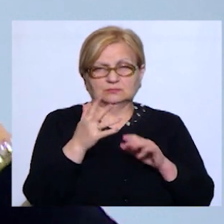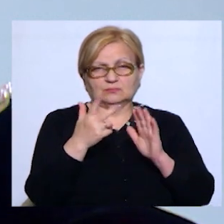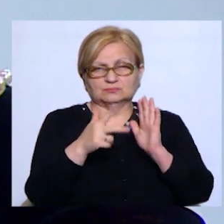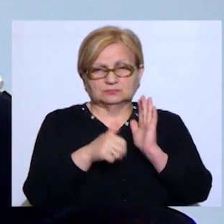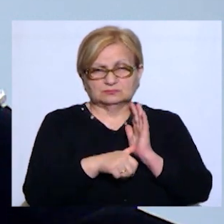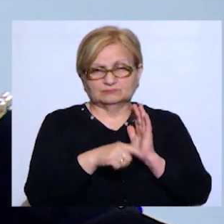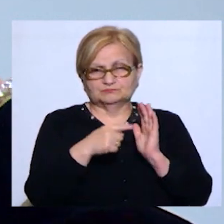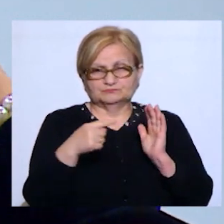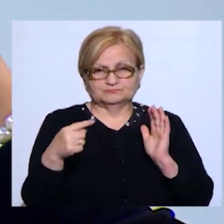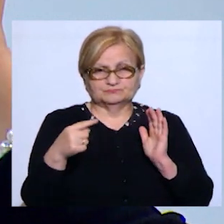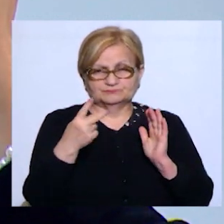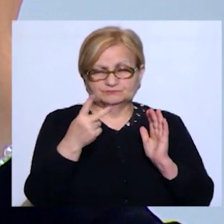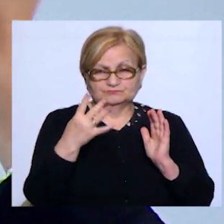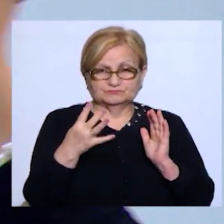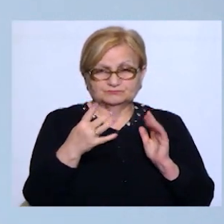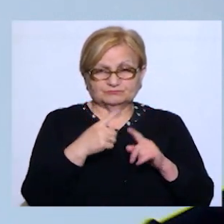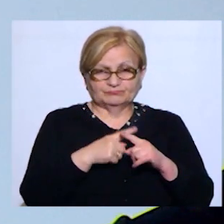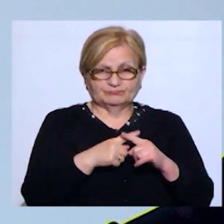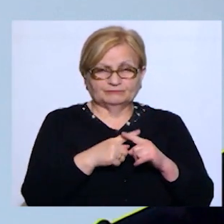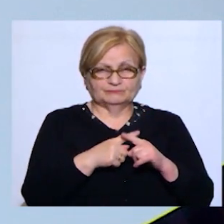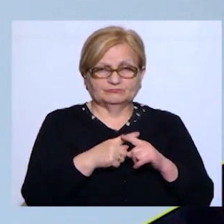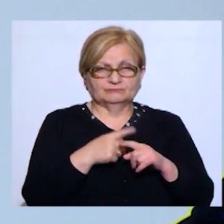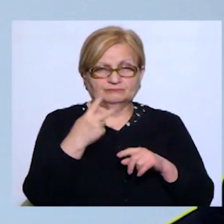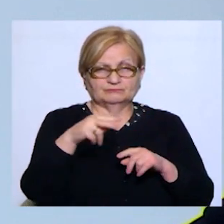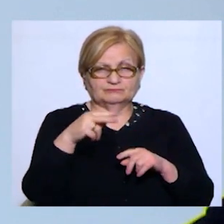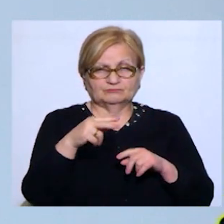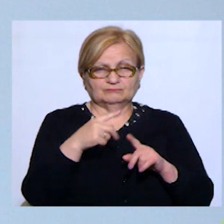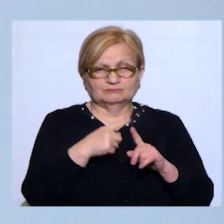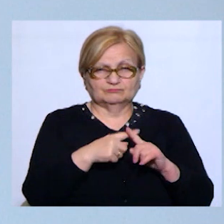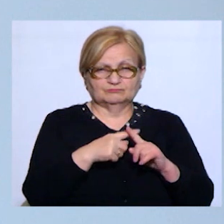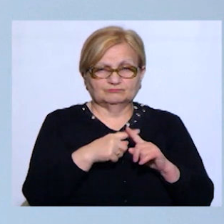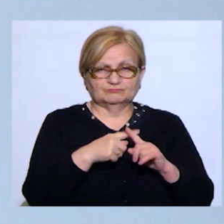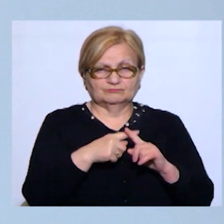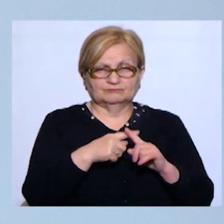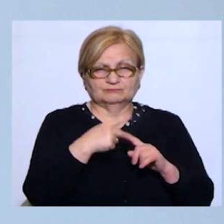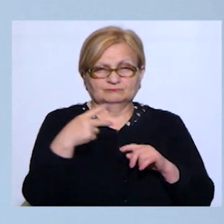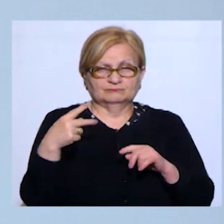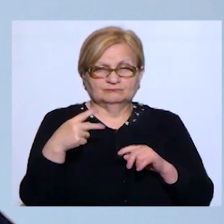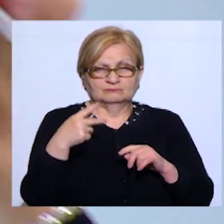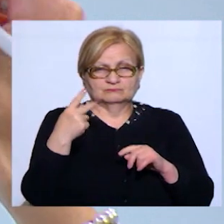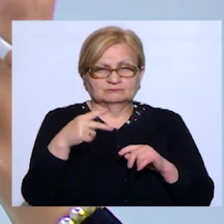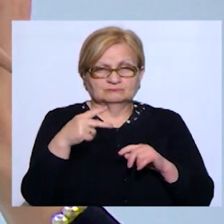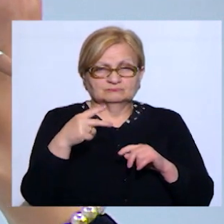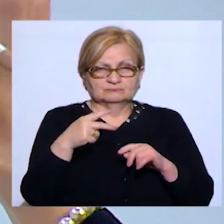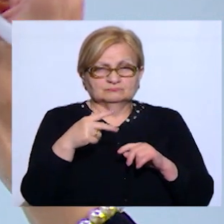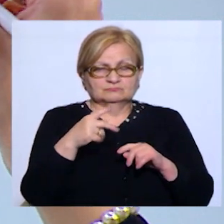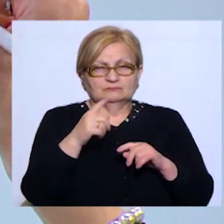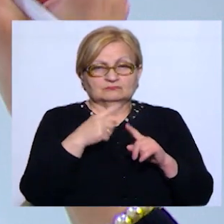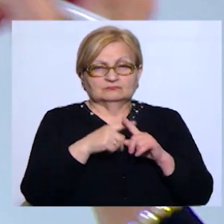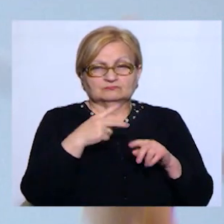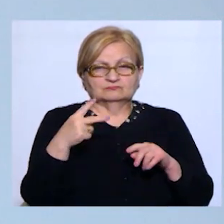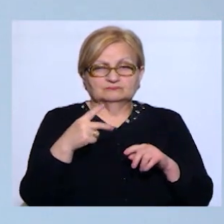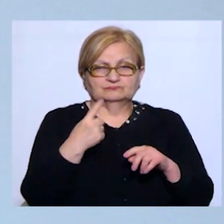36 - 24x 20x უდრის 20, x